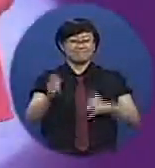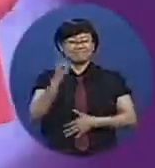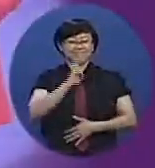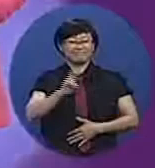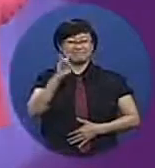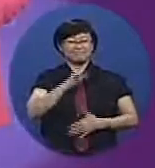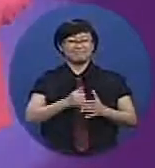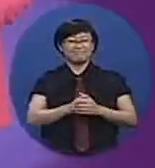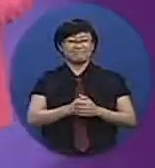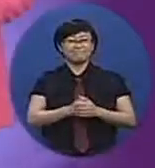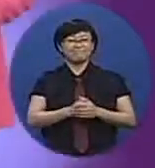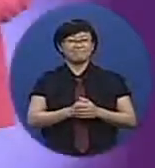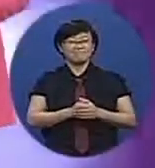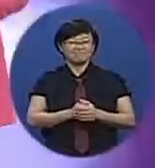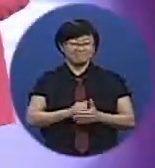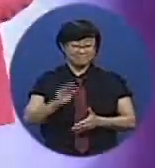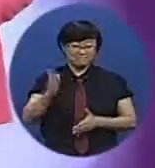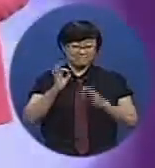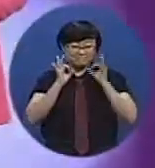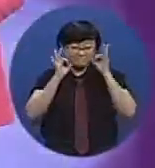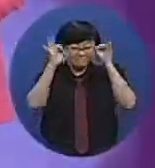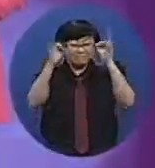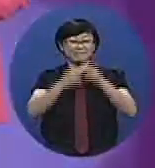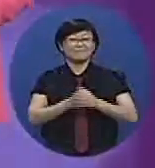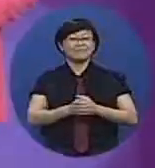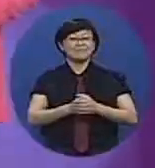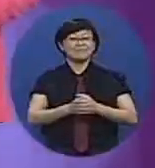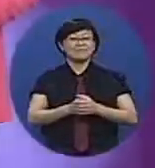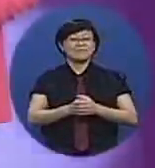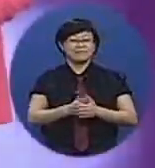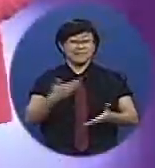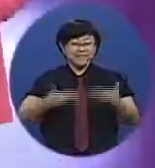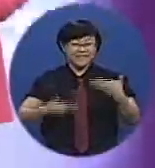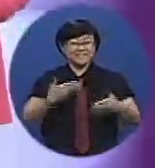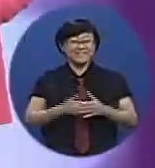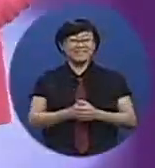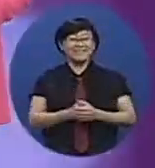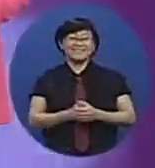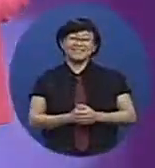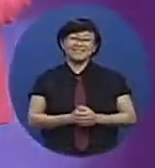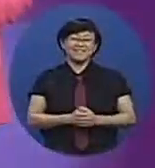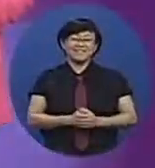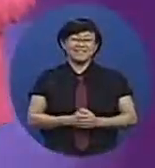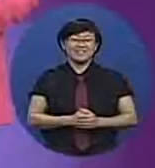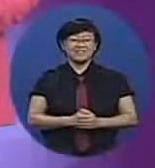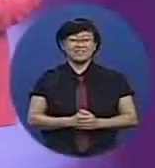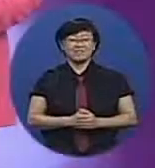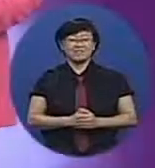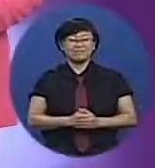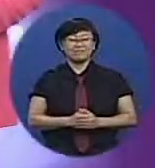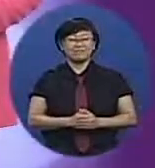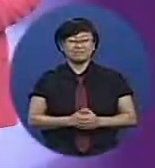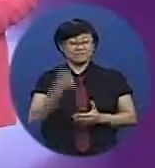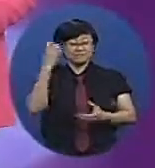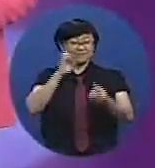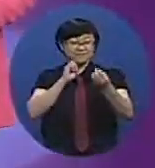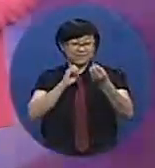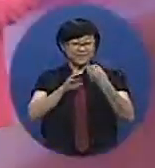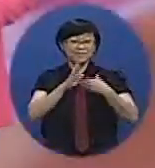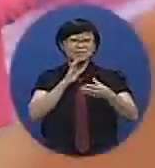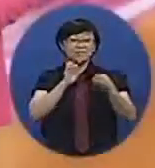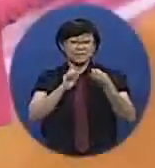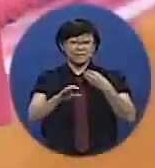고맙습니다 그렇게 되도록 노력하겠습니다 네. 자 아유 바쁩니다 네, 네, 네. 자 그 먼저 퀴즈 네.